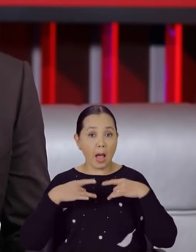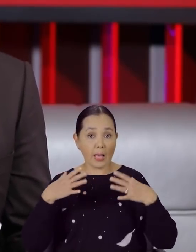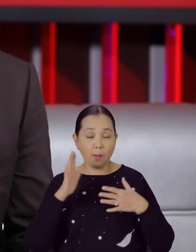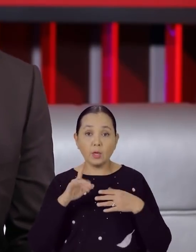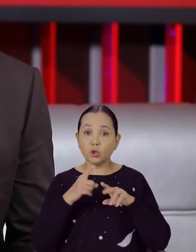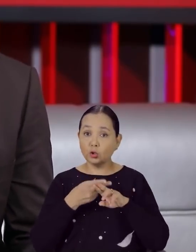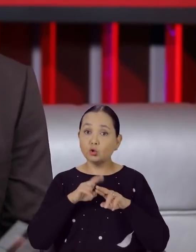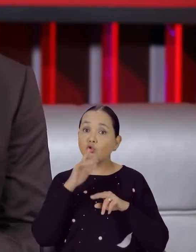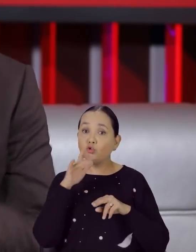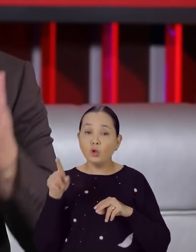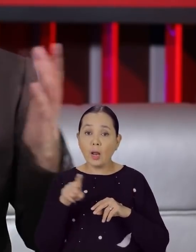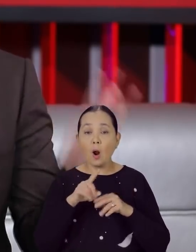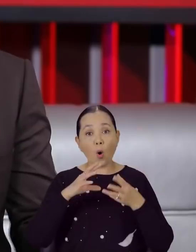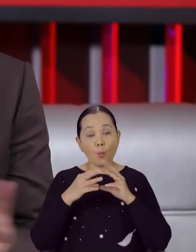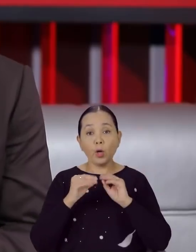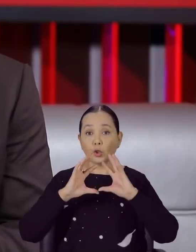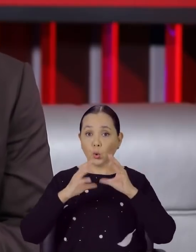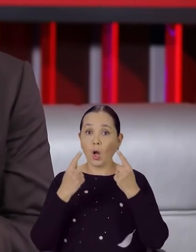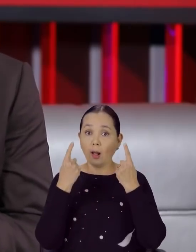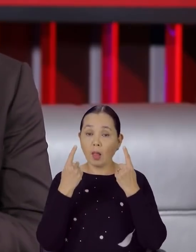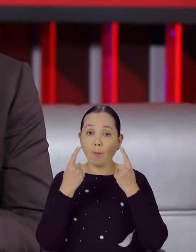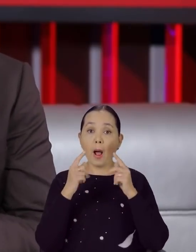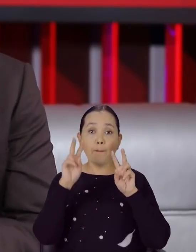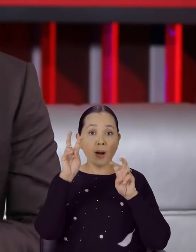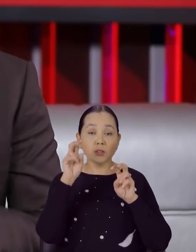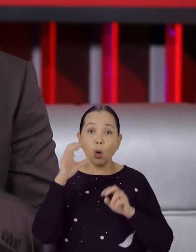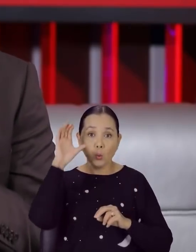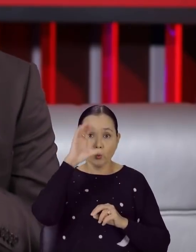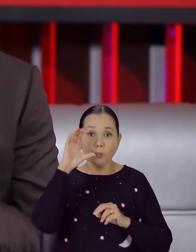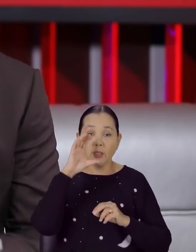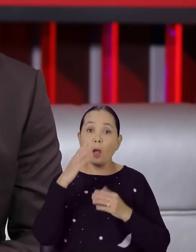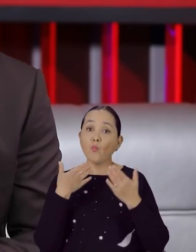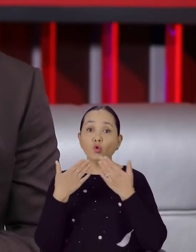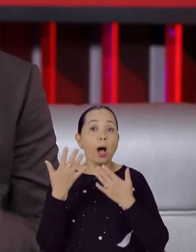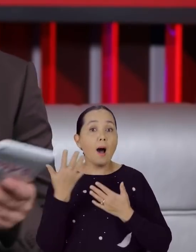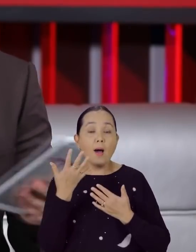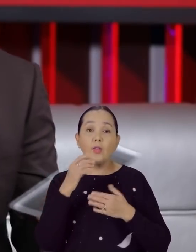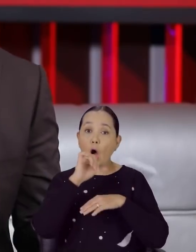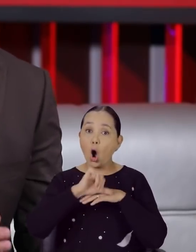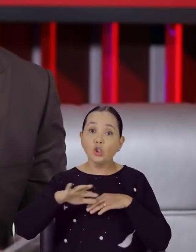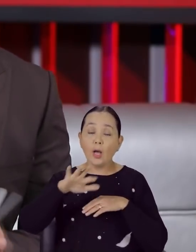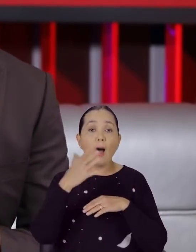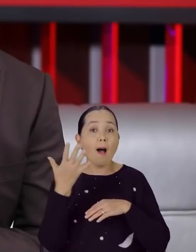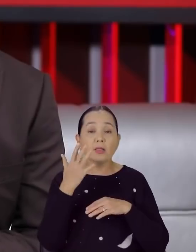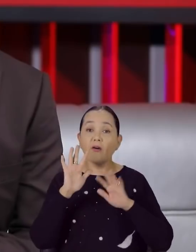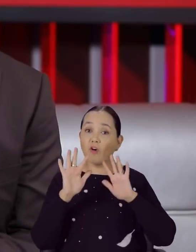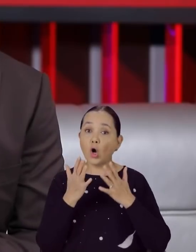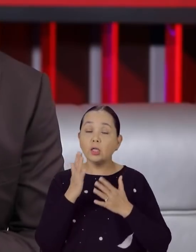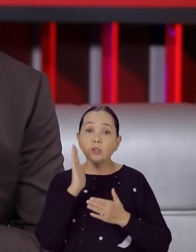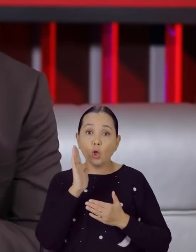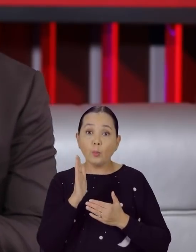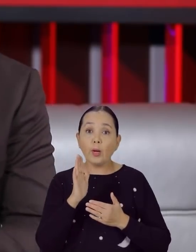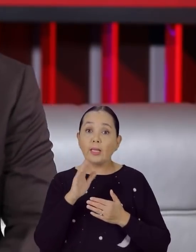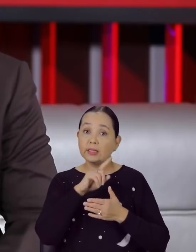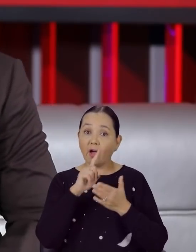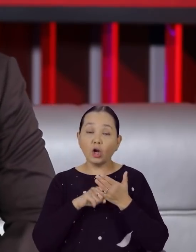va ana shu jarayonlarga, umuman dunyo global mavzularga O'zbekistonning munosabati qanday, xorij maydonida yana qanday voqealar sodir